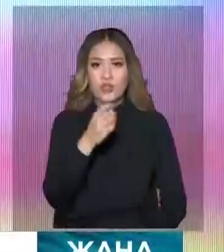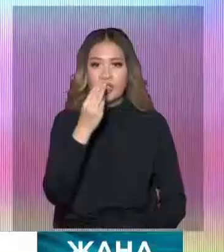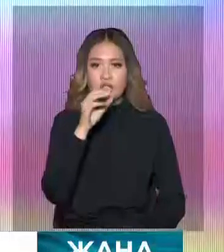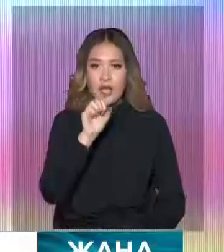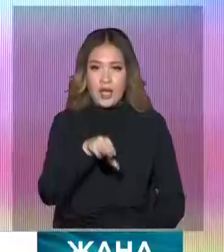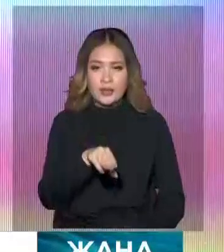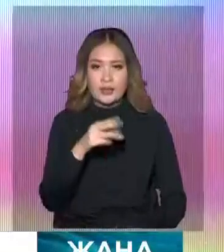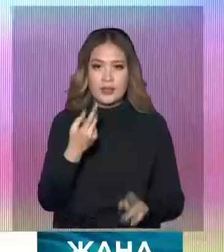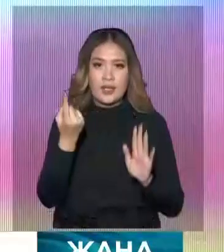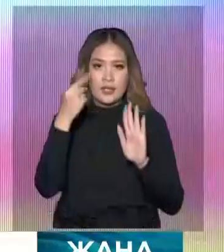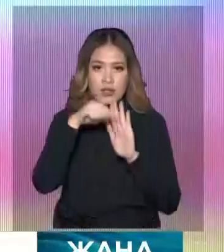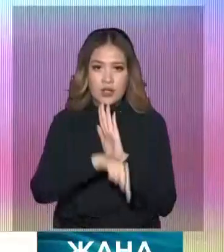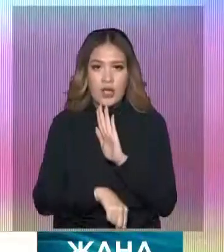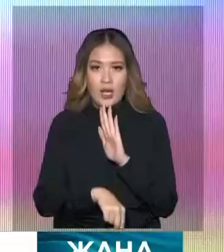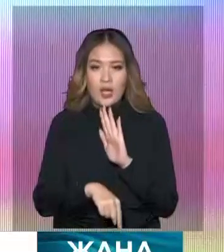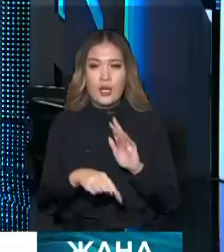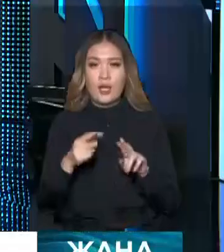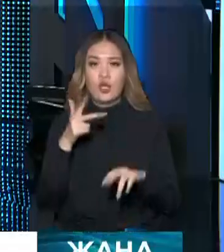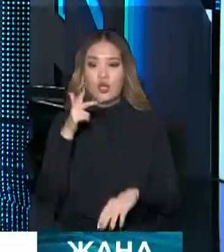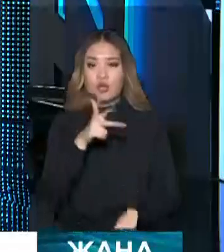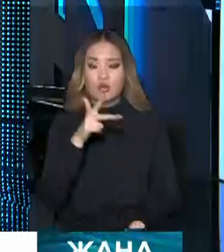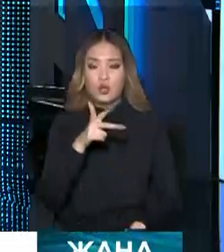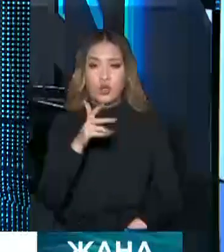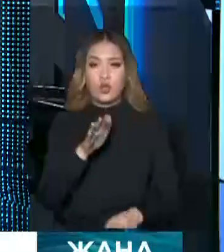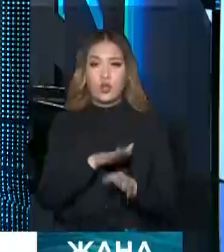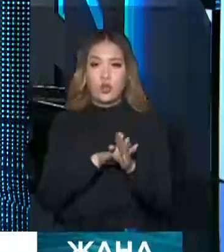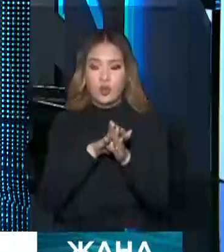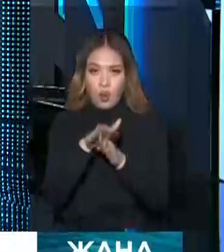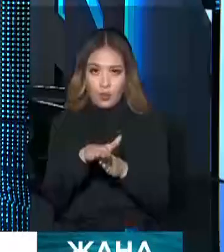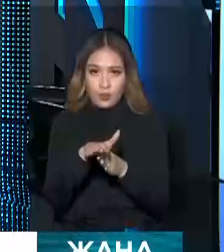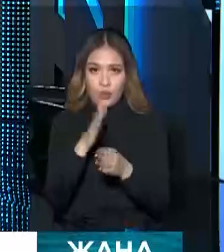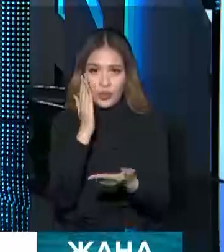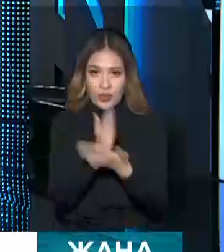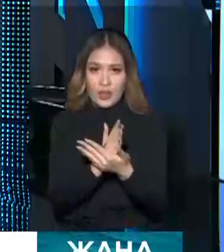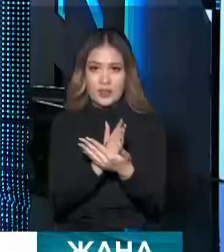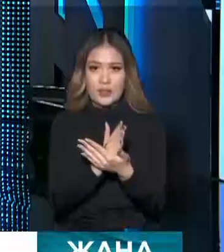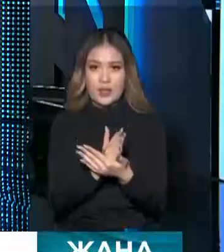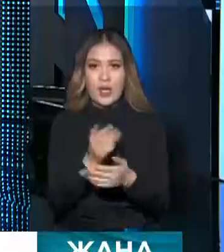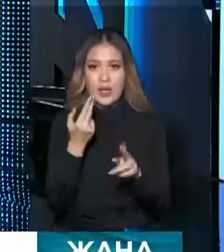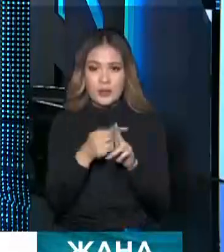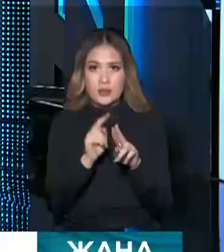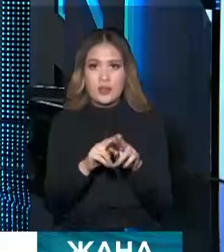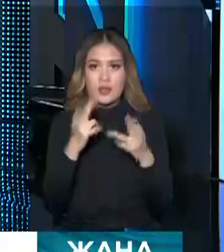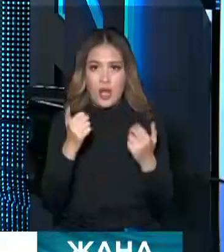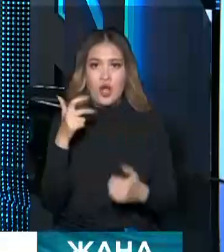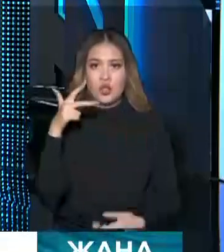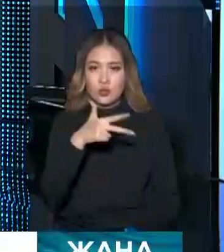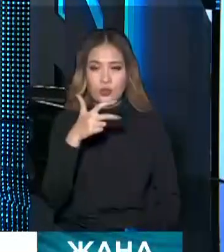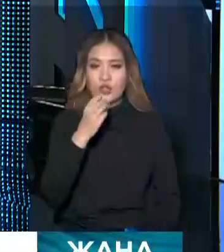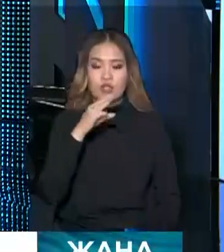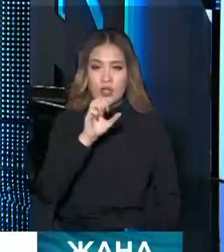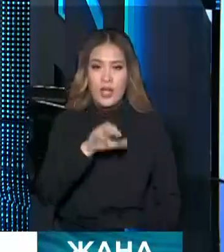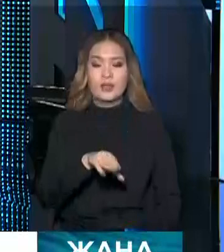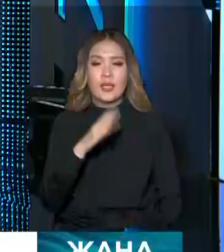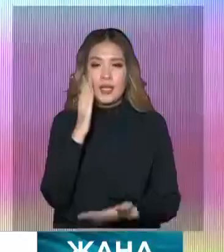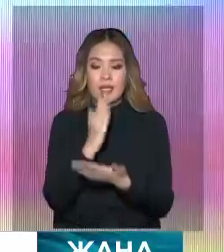ол жаңағы сіз айтып тұрсыз ғой. Түсіндім, аға, 3000 штат толып тұр ма дегенім ғой қазіргі таңда. Қазіргі таңда иә, 3000 штаттық енді